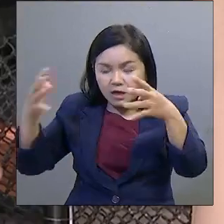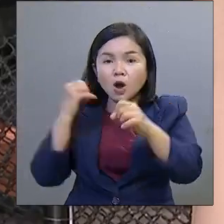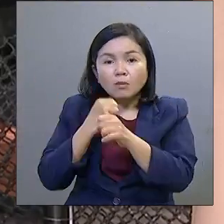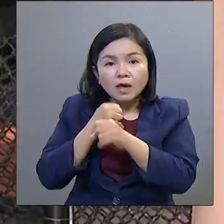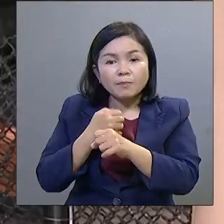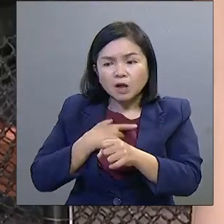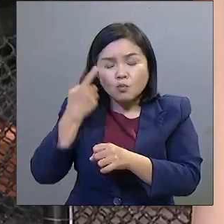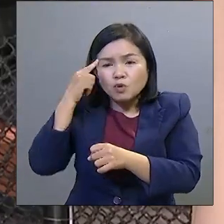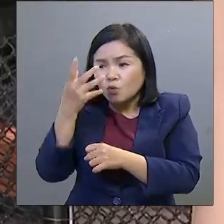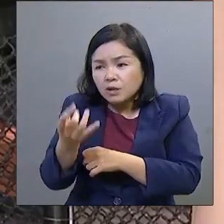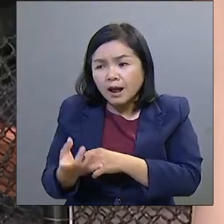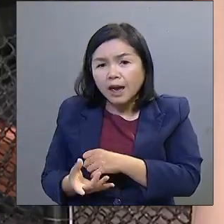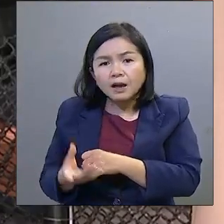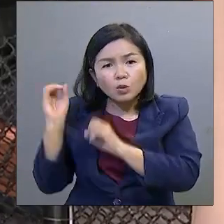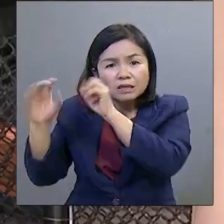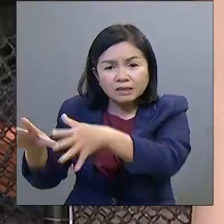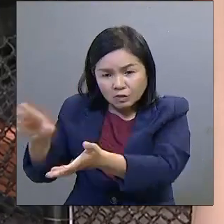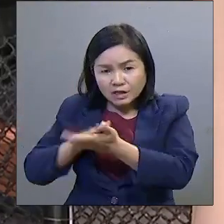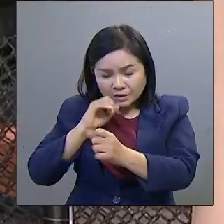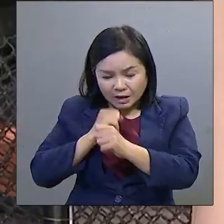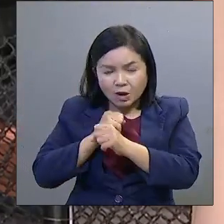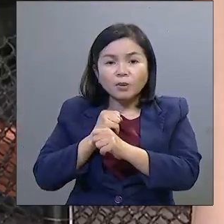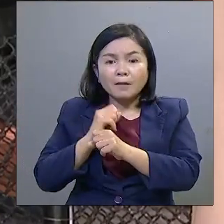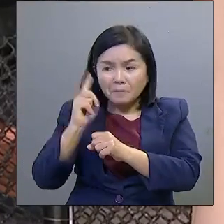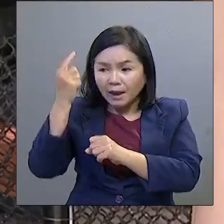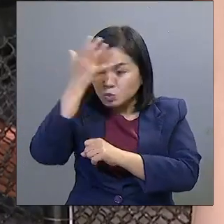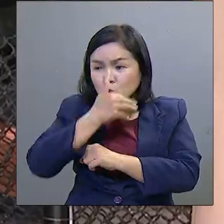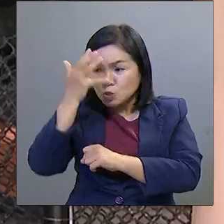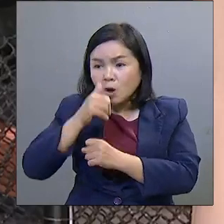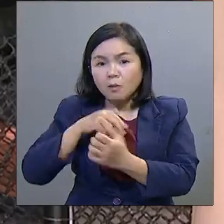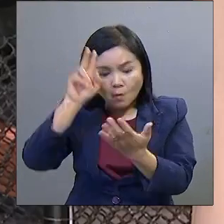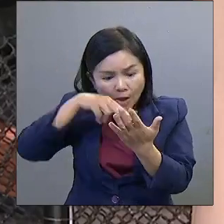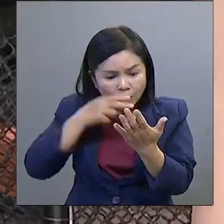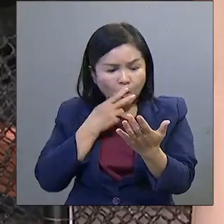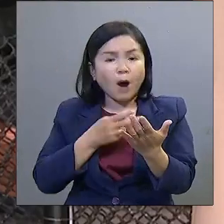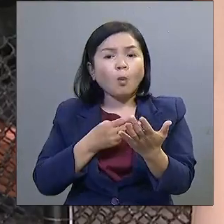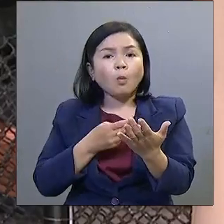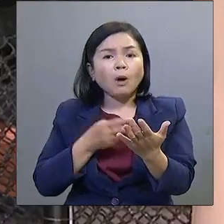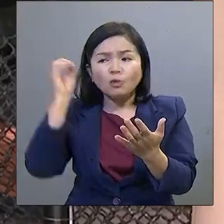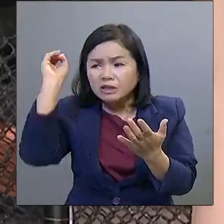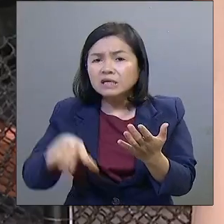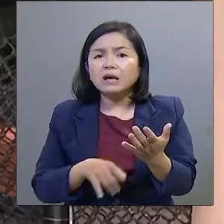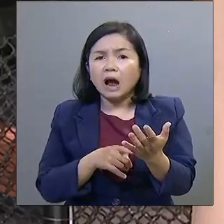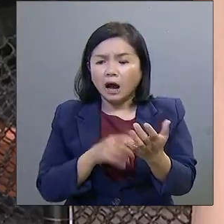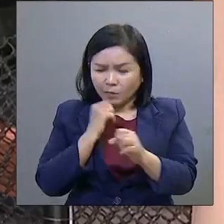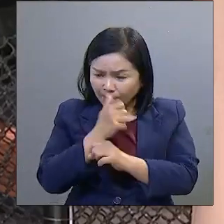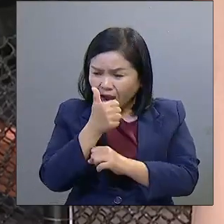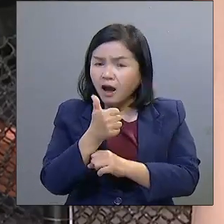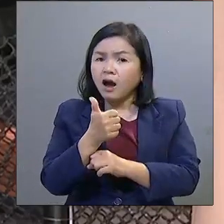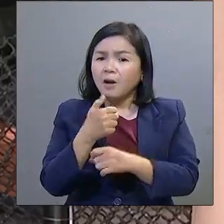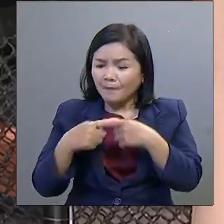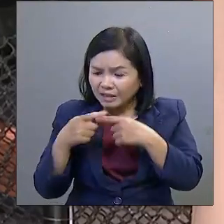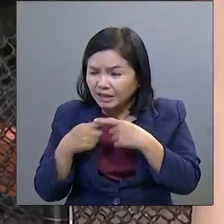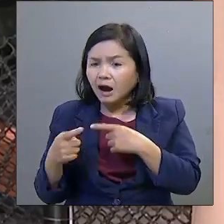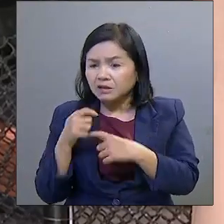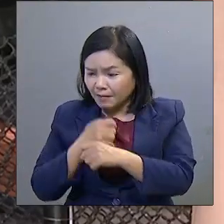ราไม่รู้ว่ามันเป็นวัสดุรีไซเคิลแต่ว่าเราเห็นภาพที่มันสวยงามแต่พอไปอ่านเนื้อหาหรือว่าไปคุยกับเขาอ้าว อันนี้ทำมาจากอันนี้เหรอพลาสติกมาบดเ